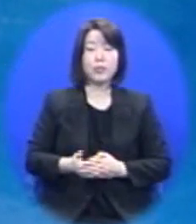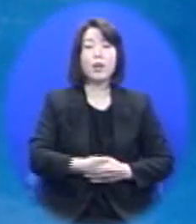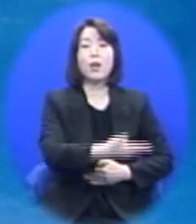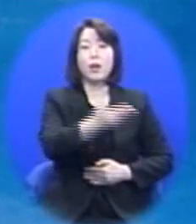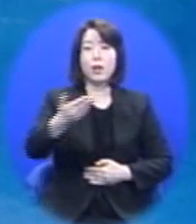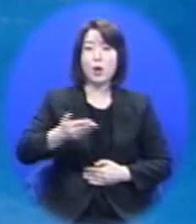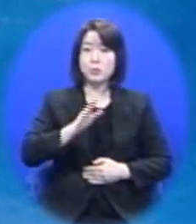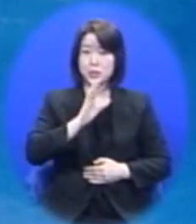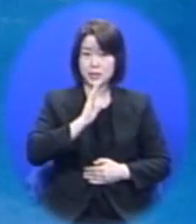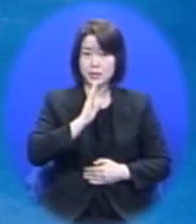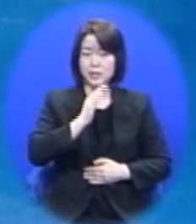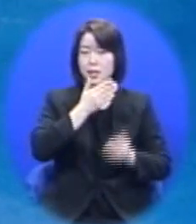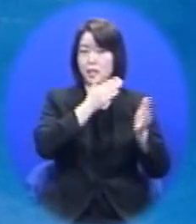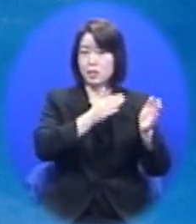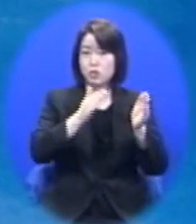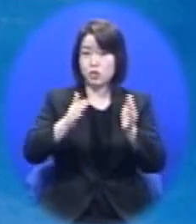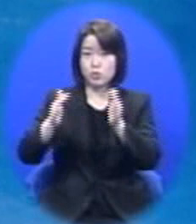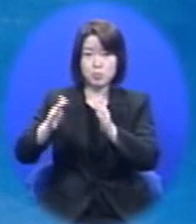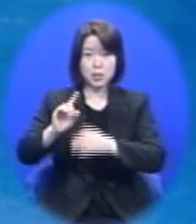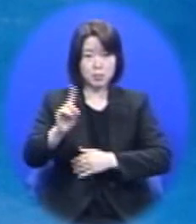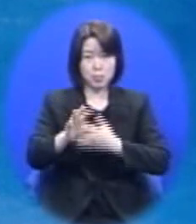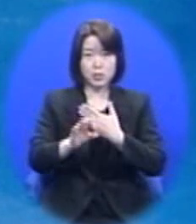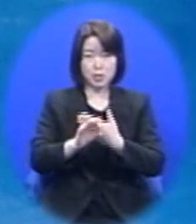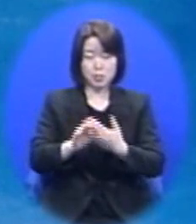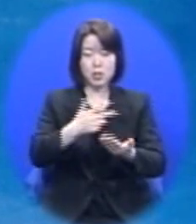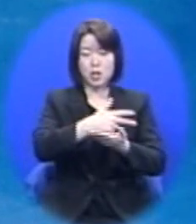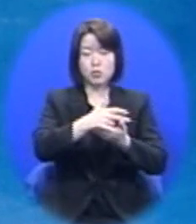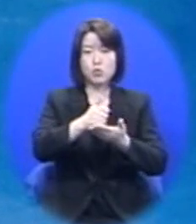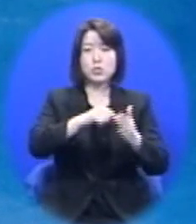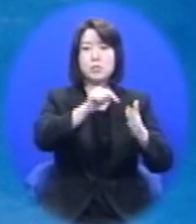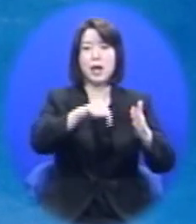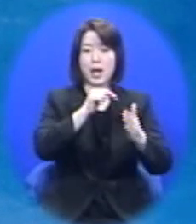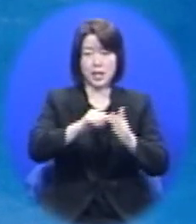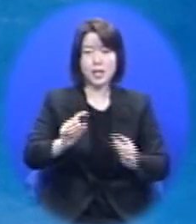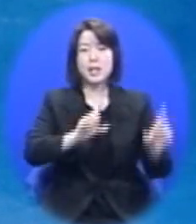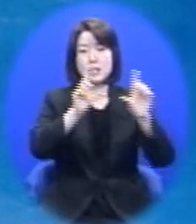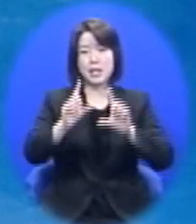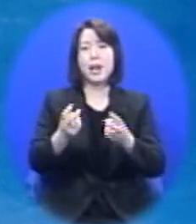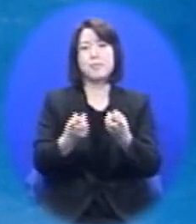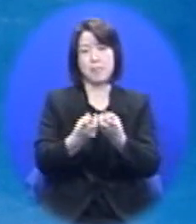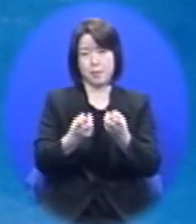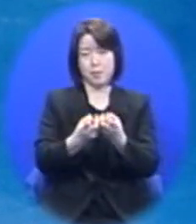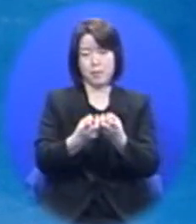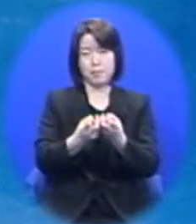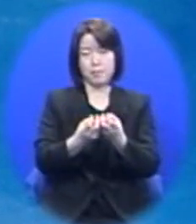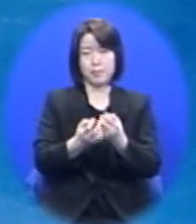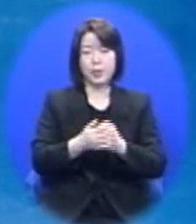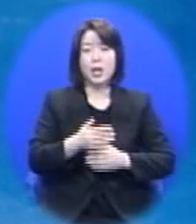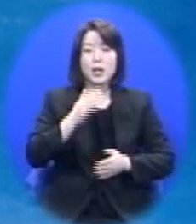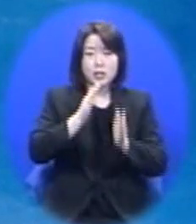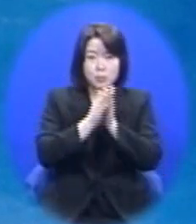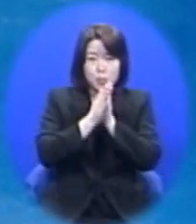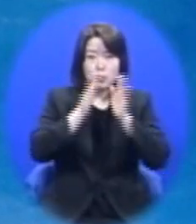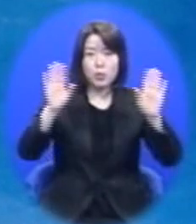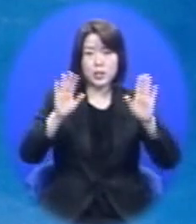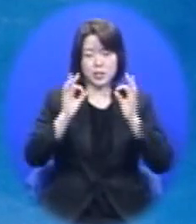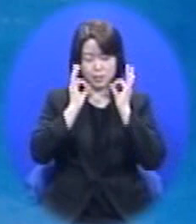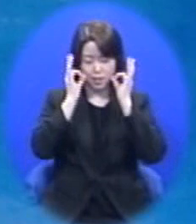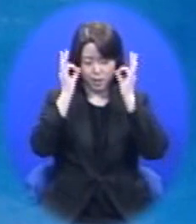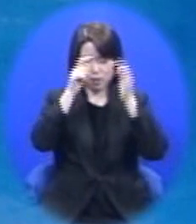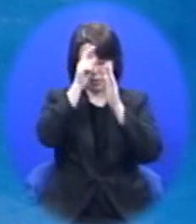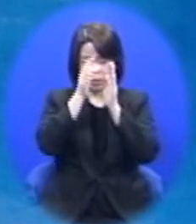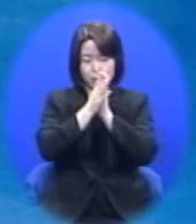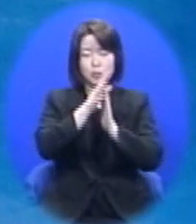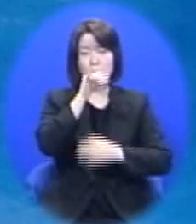여러분이 진짜 준비해야 될 것은 주님 안에 사는 법입니다. 그래서 모세는 간절히 기도합니다.